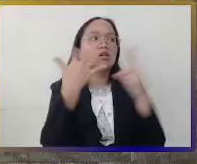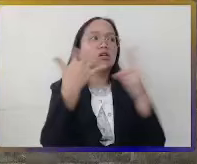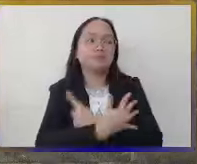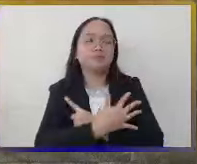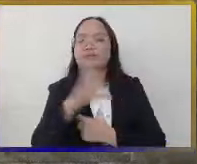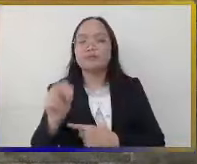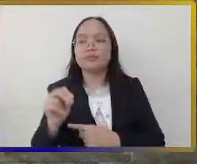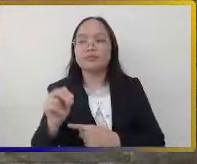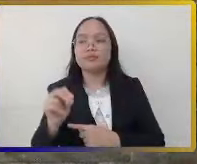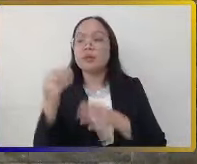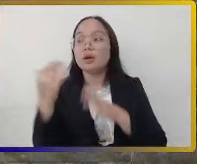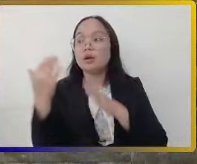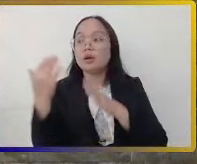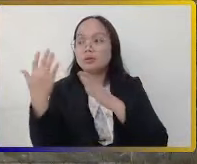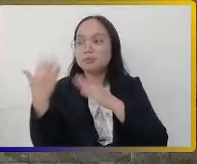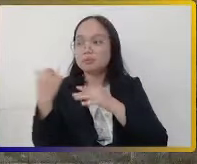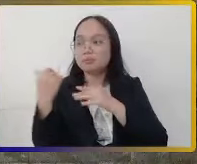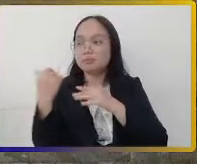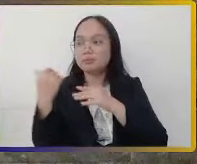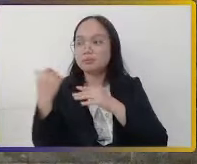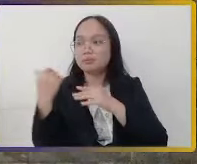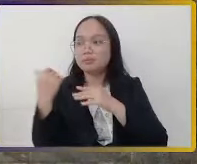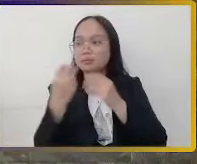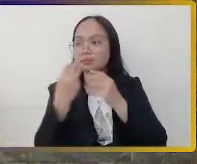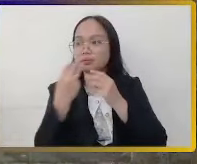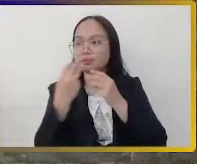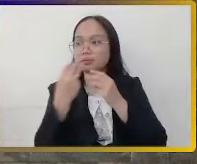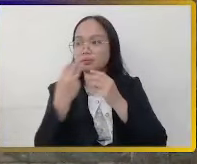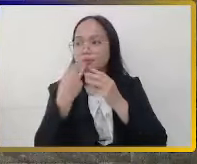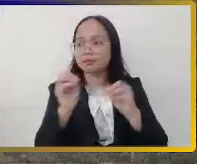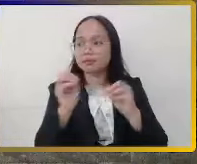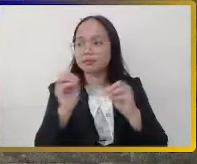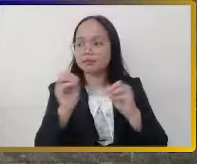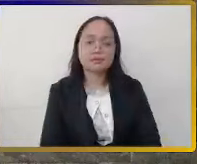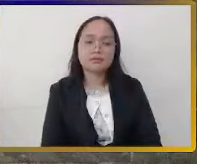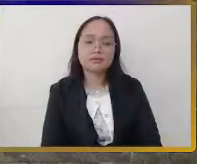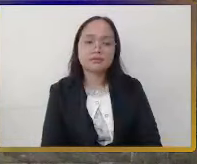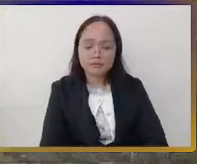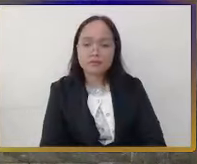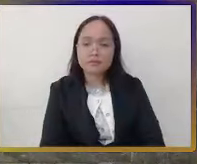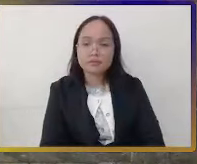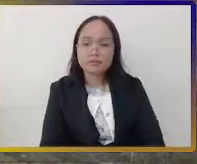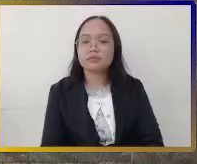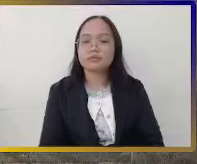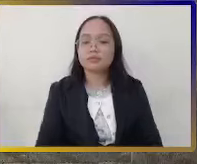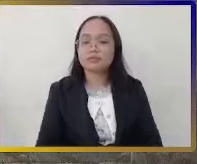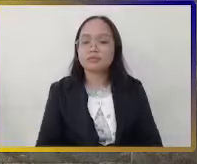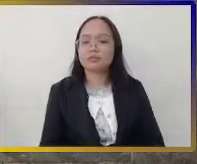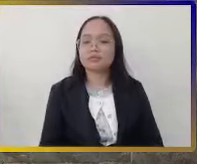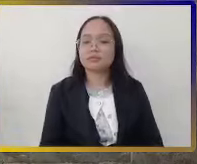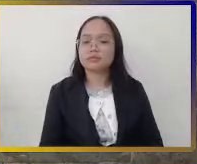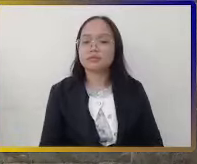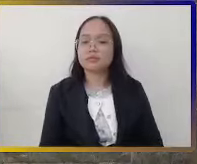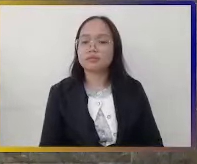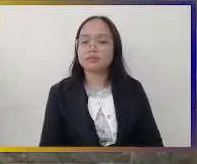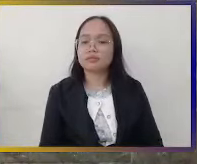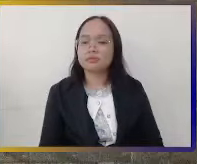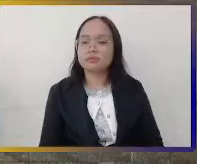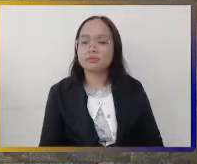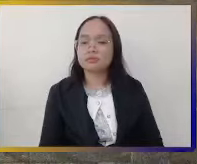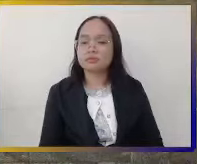Nawa, minsan ito ay maliwanag, kapatid. The assurance of God's calling in